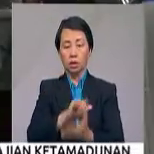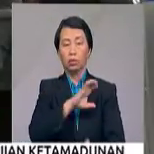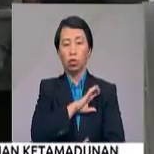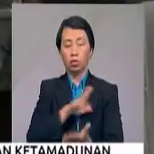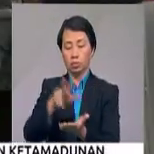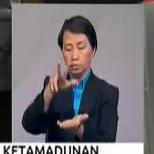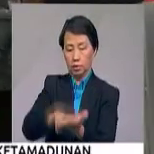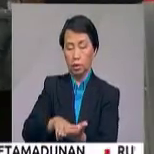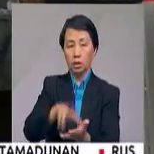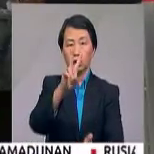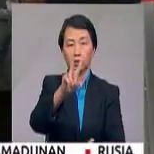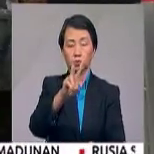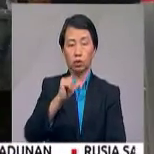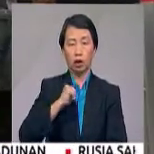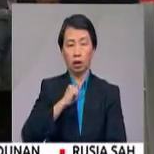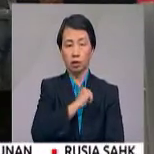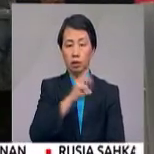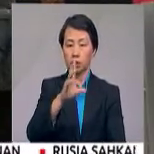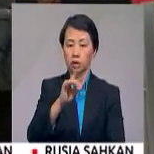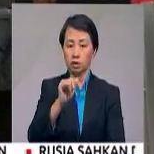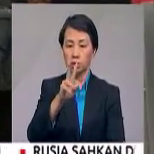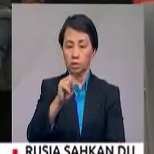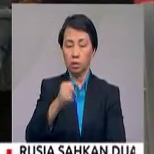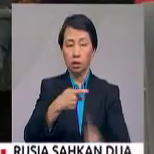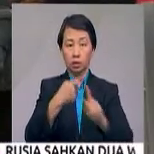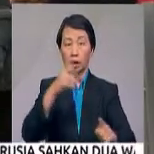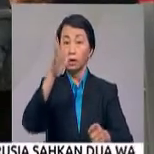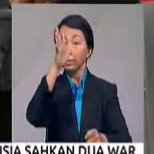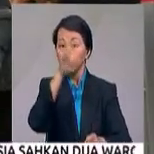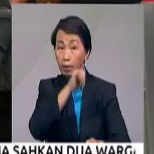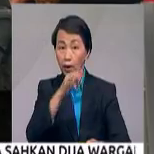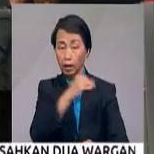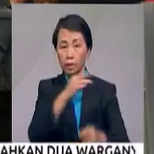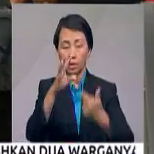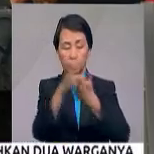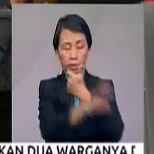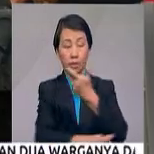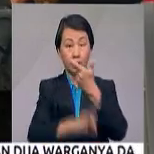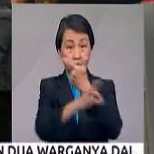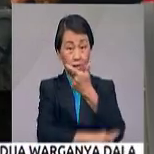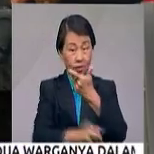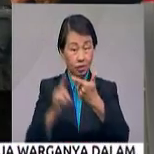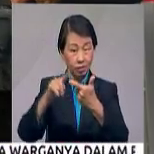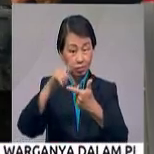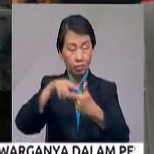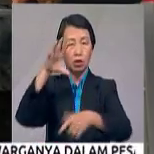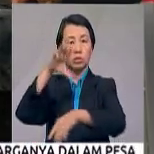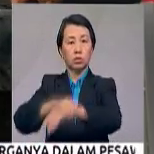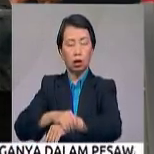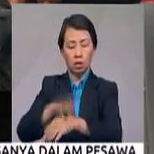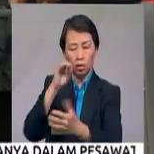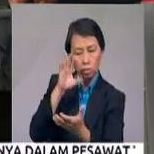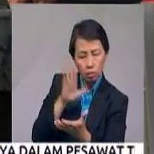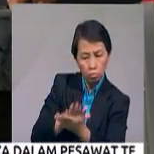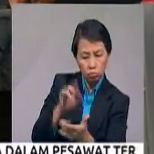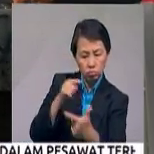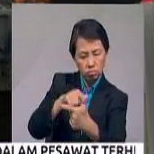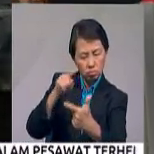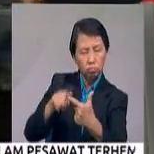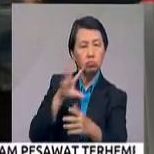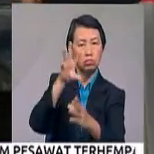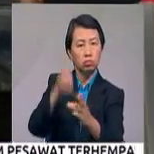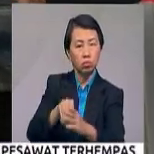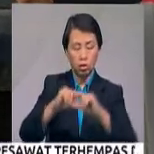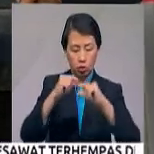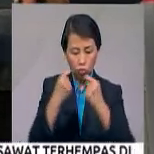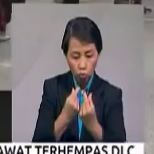mengesahkan dua ahli Dewan Undangan Negeri Adun dari Melaka dan Negeri Sembilan ditahan selepas dipercayai terbabit dengan